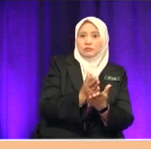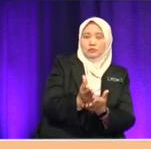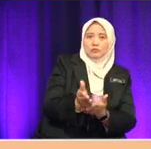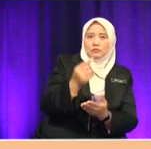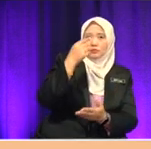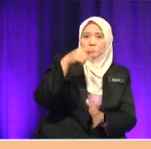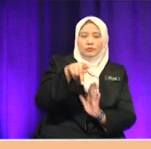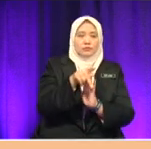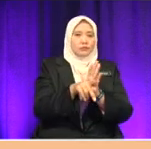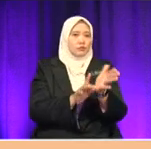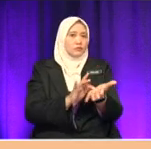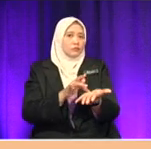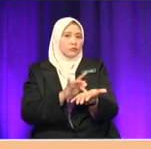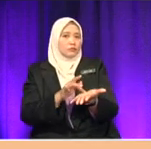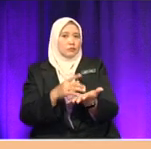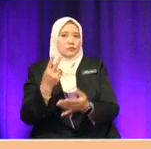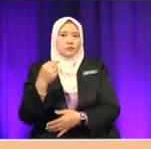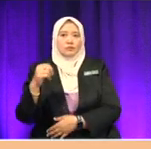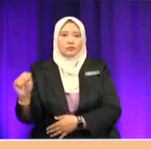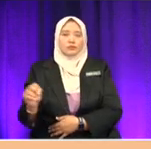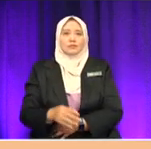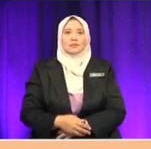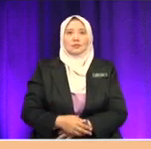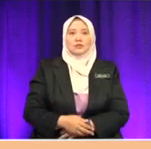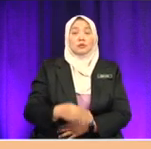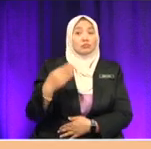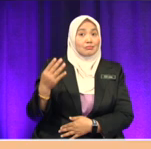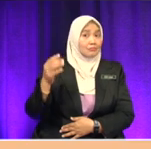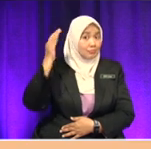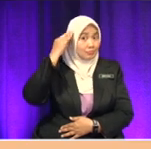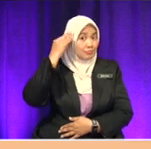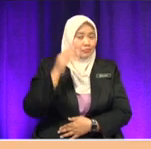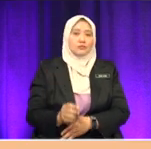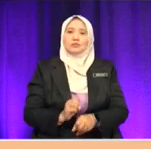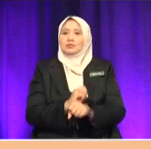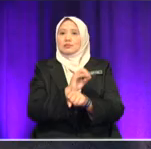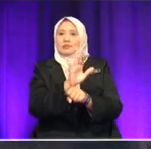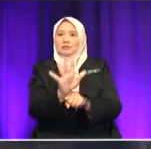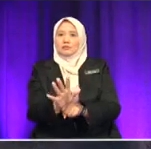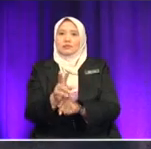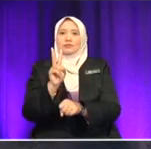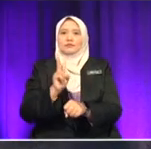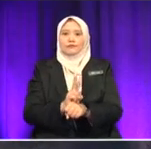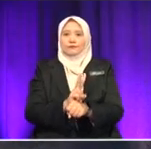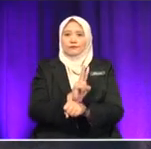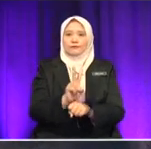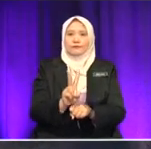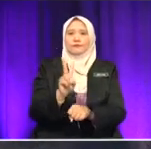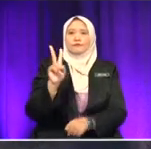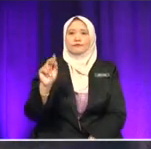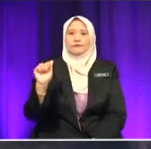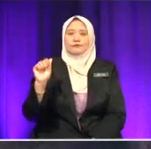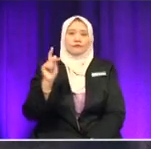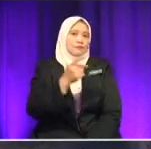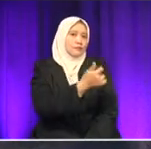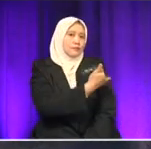sangat famous lah sekarang. Nampak tak perkataan apa tu? Vaksin. Vaksin. Nah, Ifan dah ambil vaksin? Dah ambil, cikgu dah ambil. Semestinya mesti. Dan anak-anak